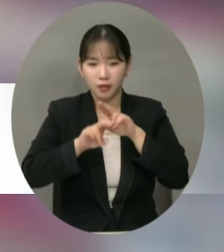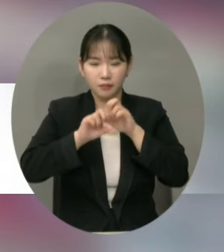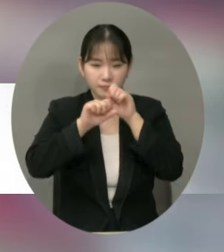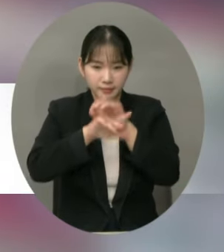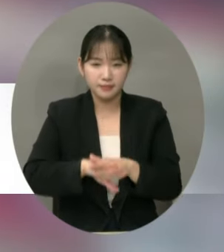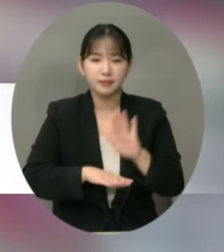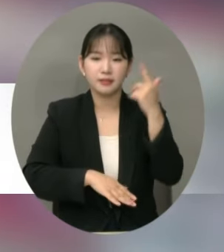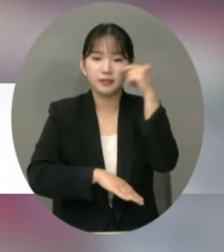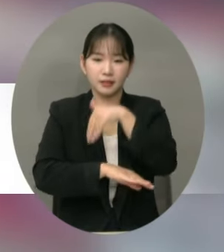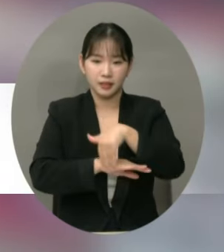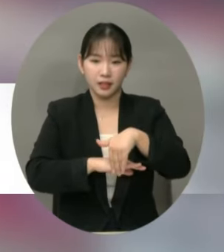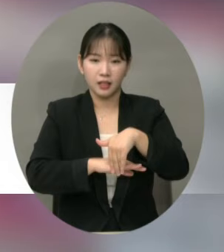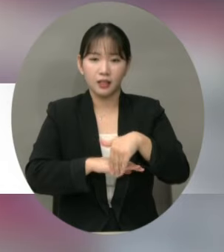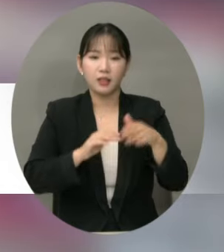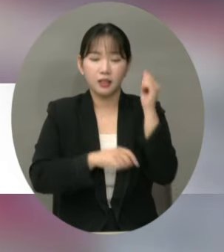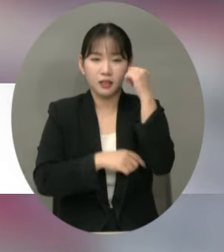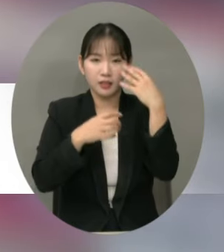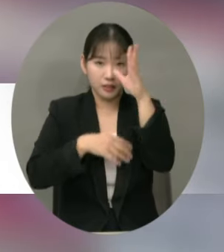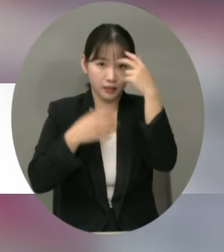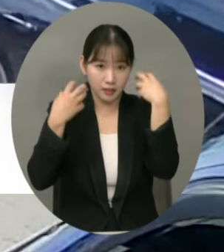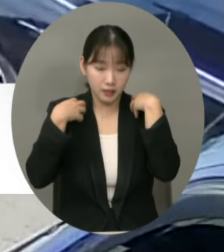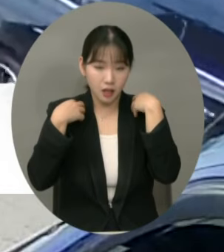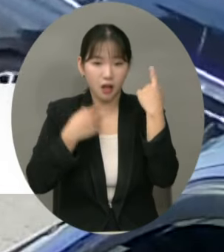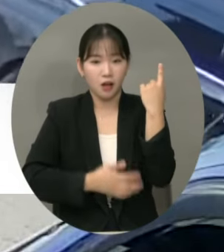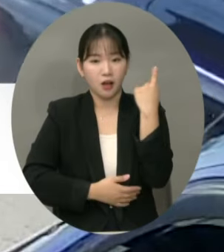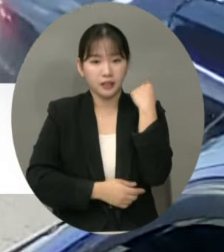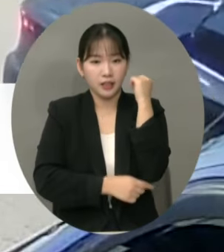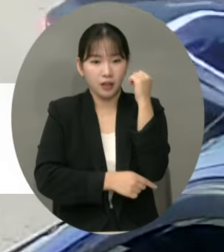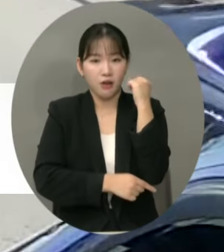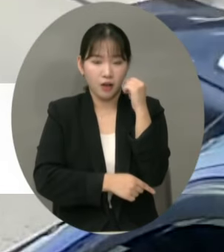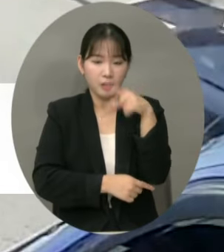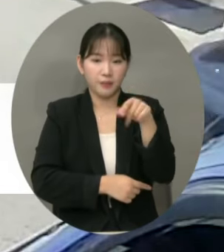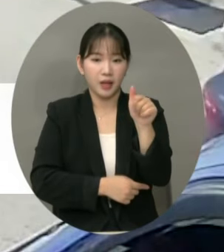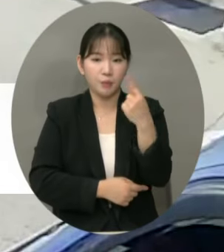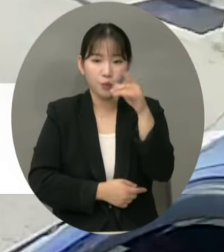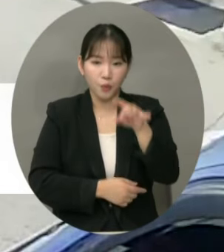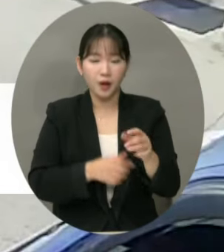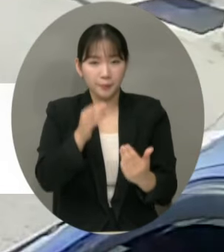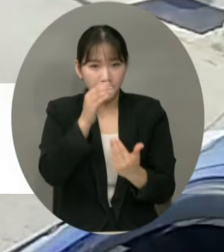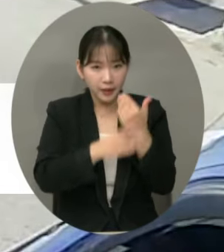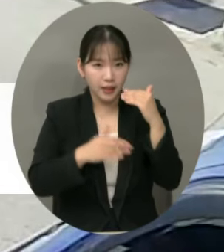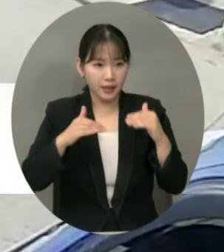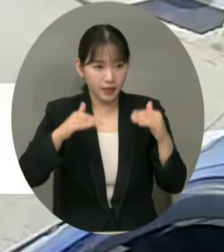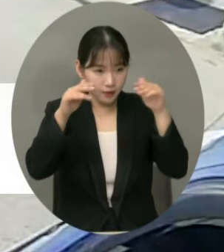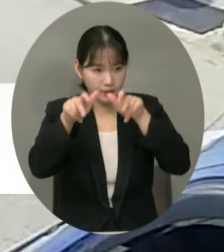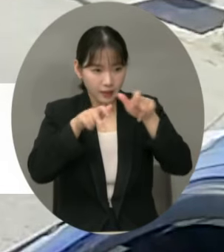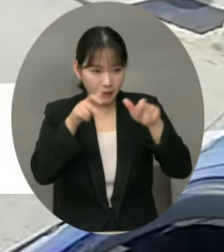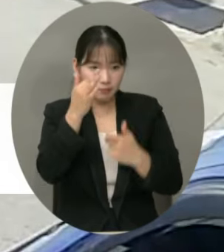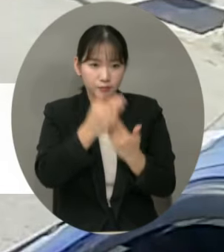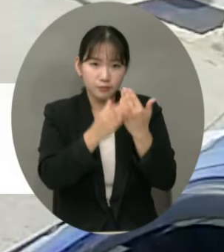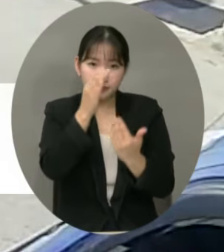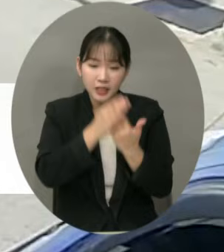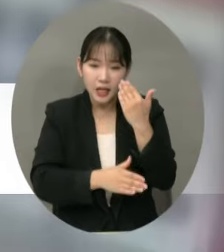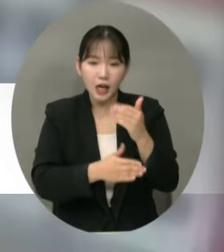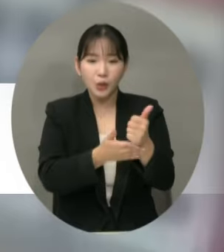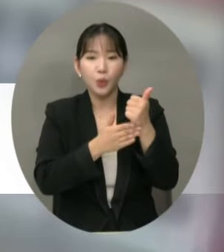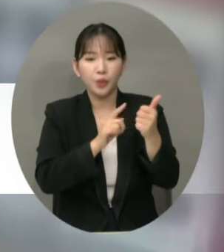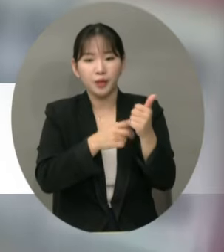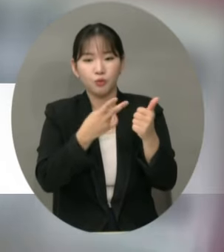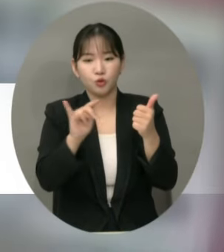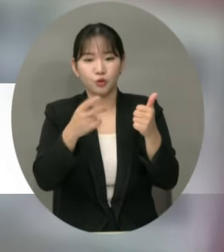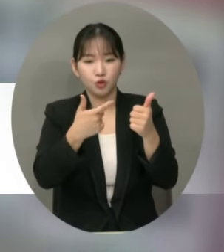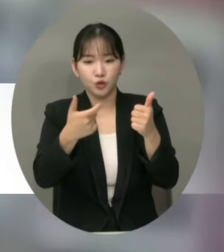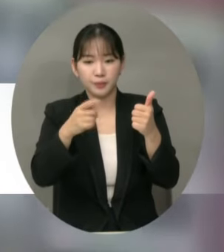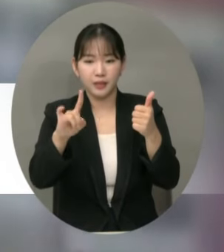전망입니다 영암 경찰서는 어제 영암군 사무에서 발생한 성인 게임장 화제는 손님이었던 60대